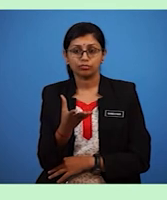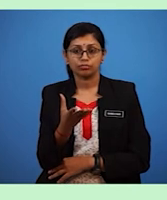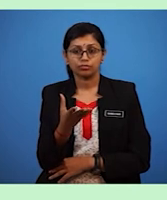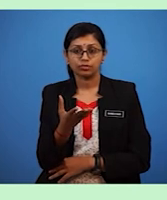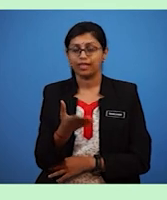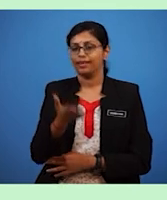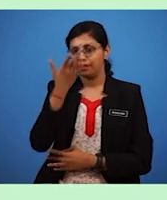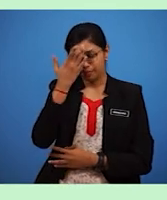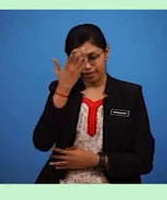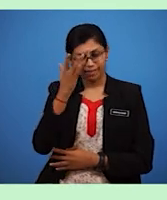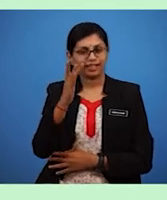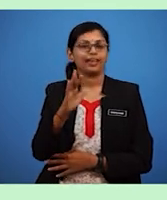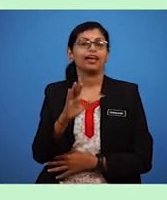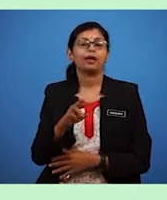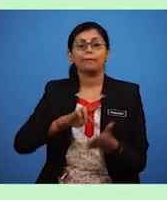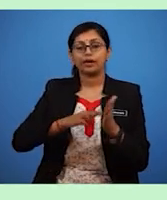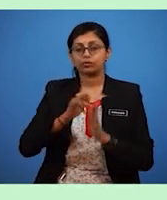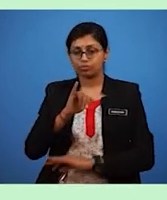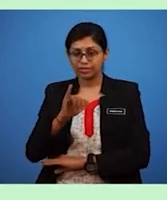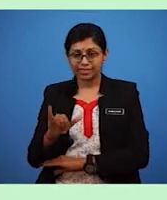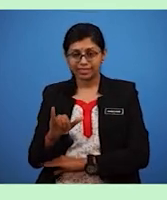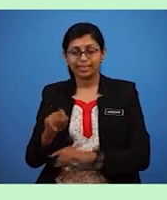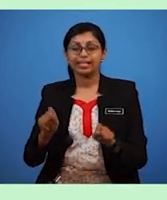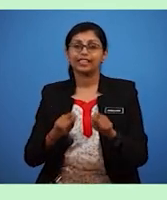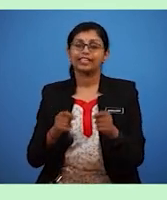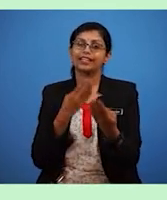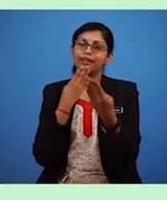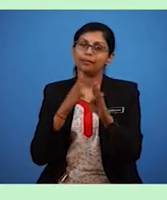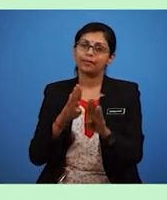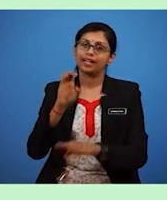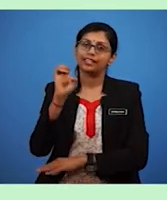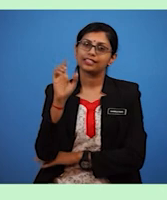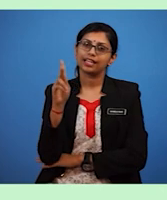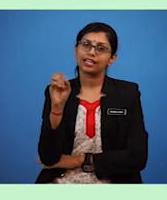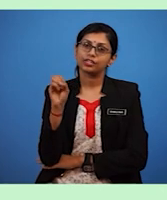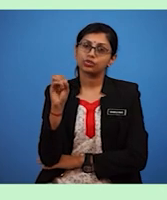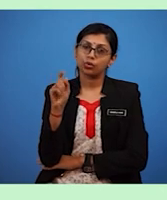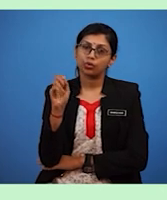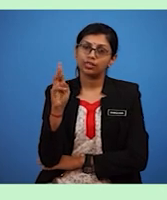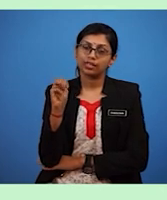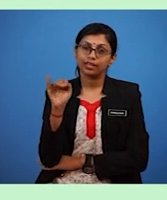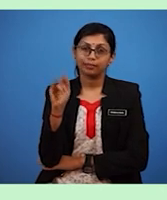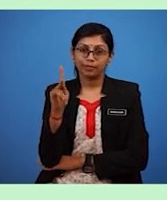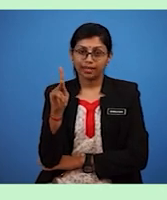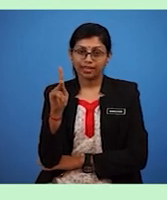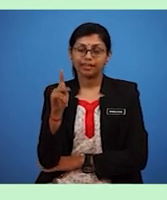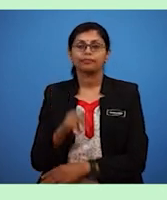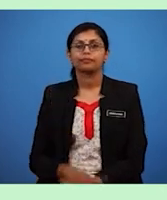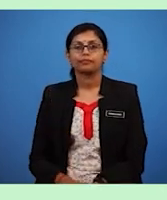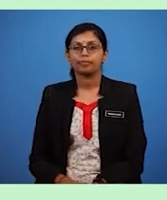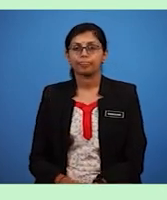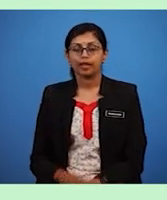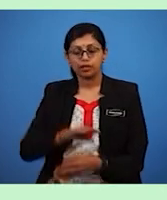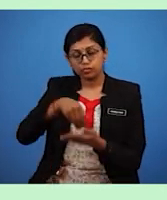Pandai! Ini adalah tindak balas eksotermik. Simpan ya